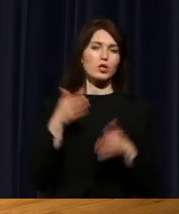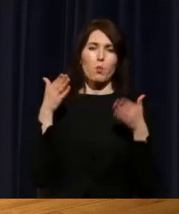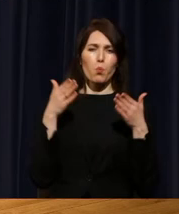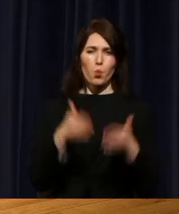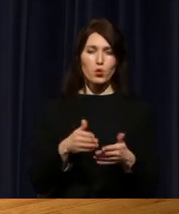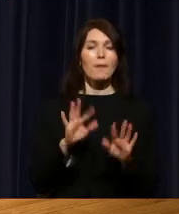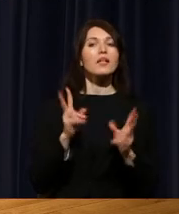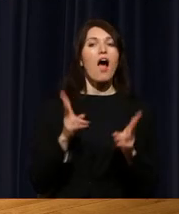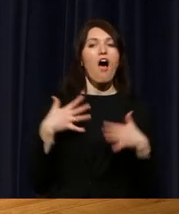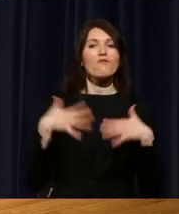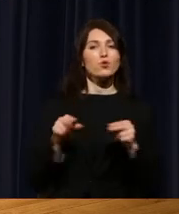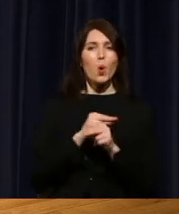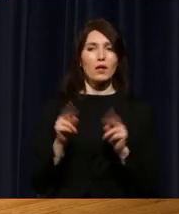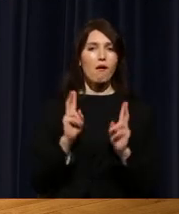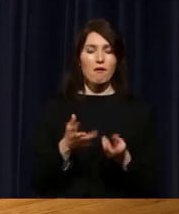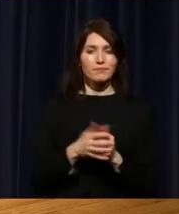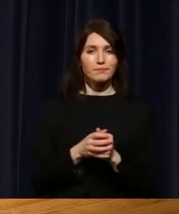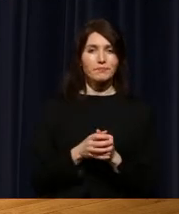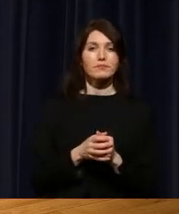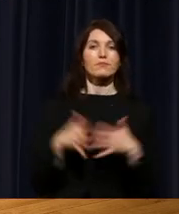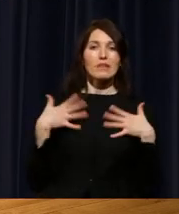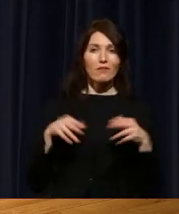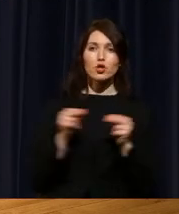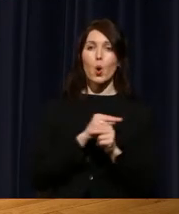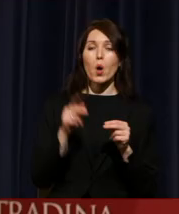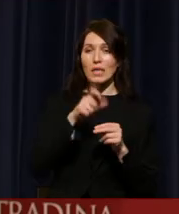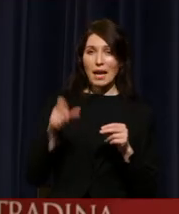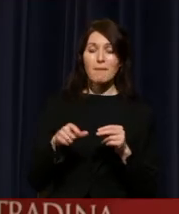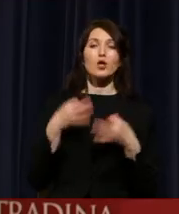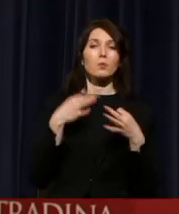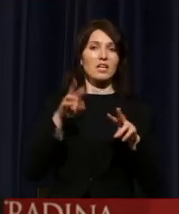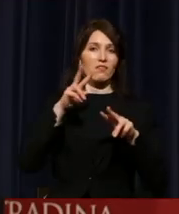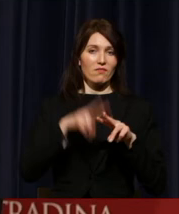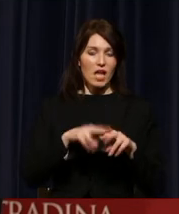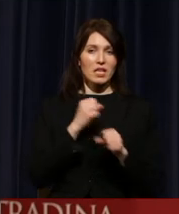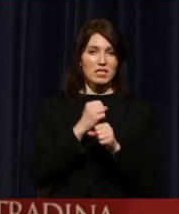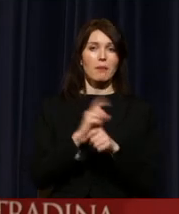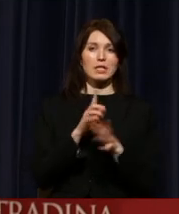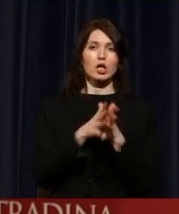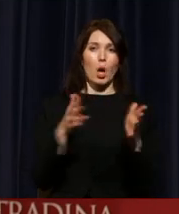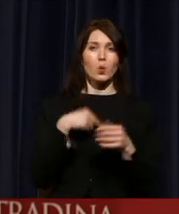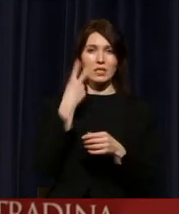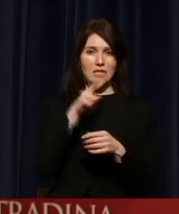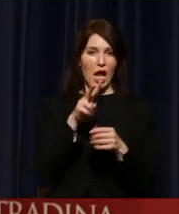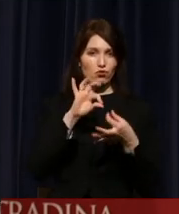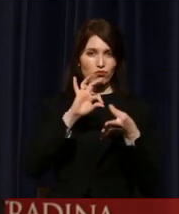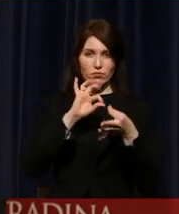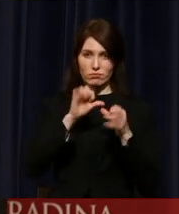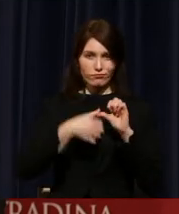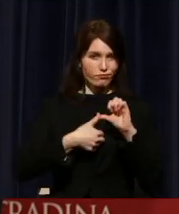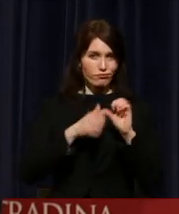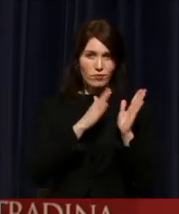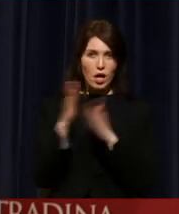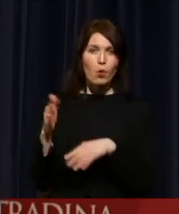kā ar fizioterapeitiem? Fizioterapeitu vakances arī ir daudz, redzu regulāri, tomēr, jā.